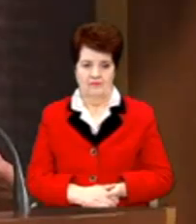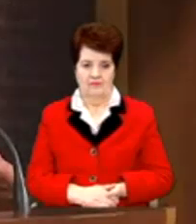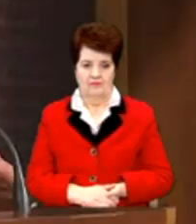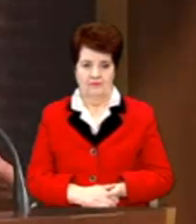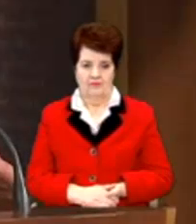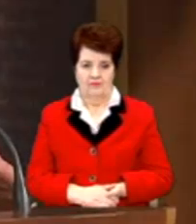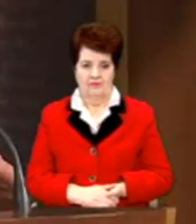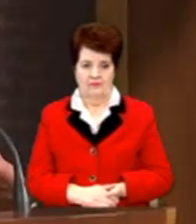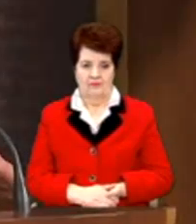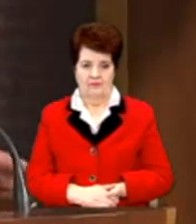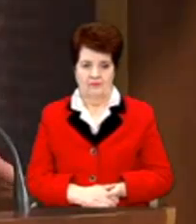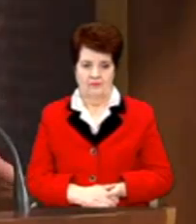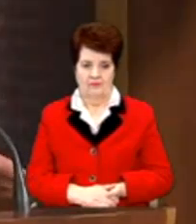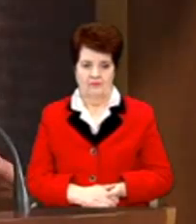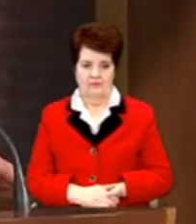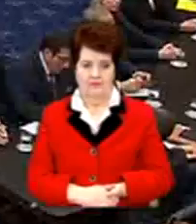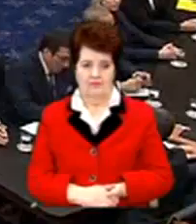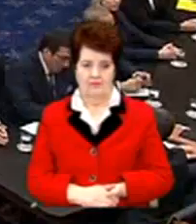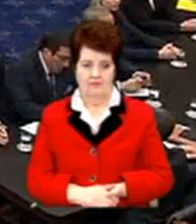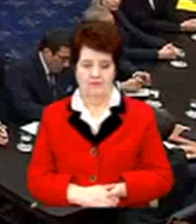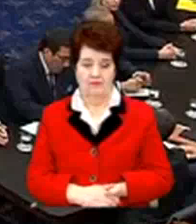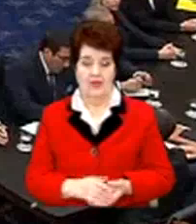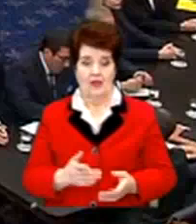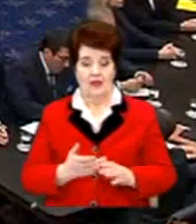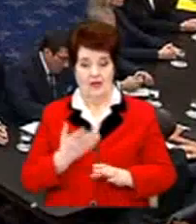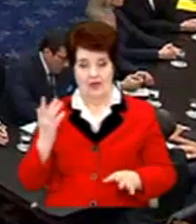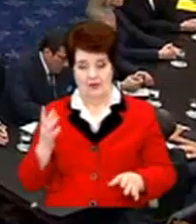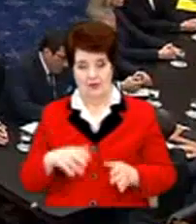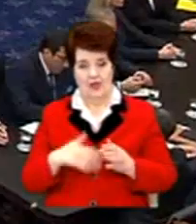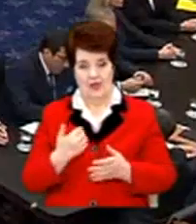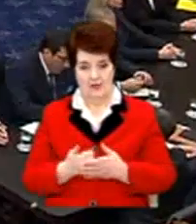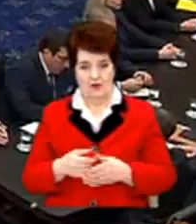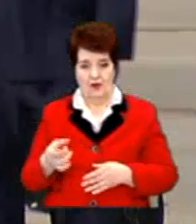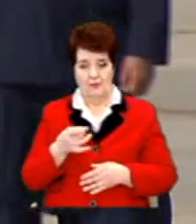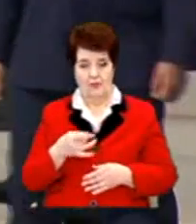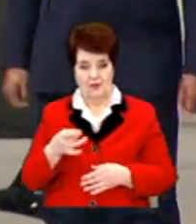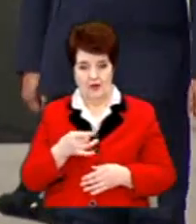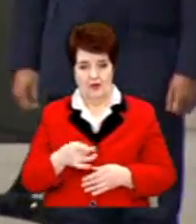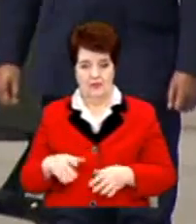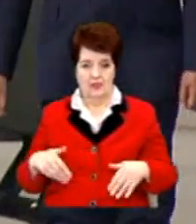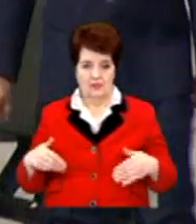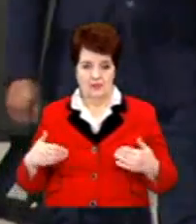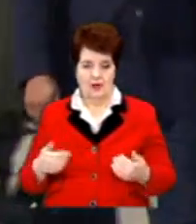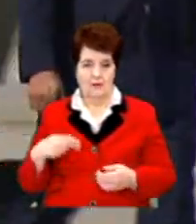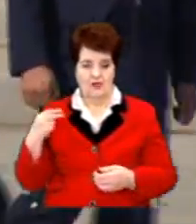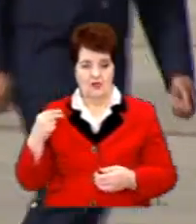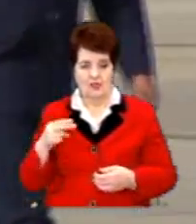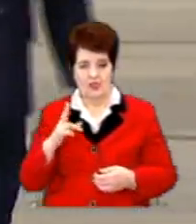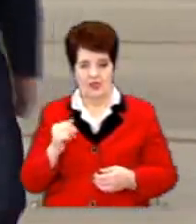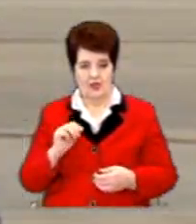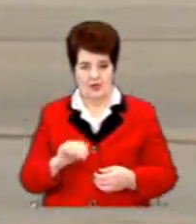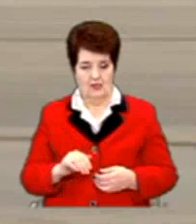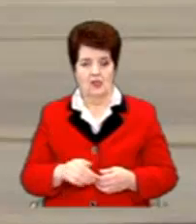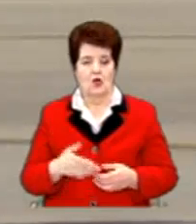the American people will know who stood in the way of truth. La rândul său, liderul republicanilor din Senat a salutat achitarea președintelui Trump și s-a